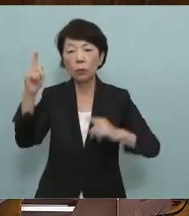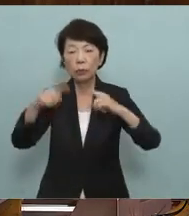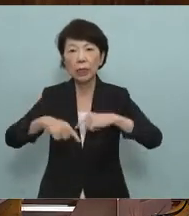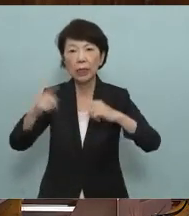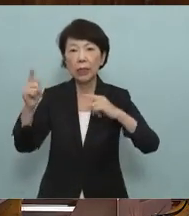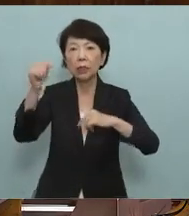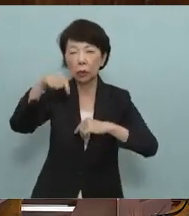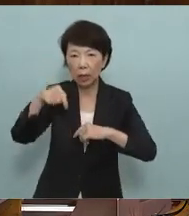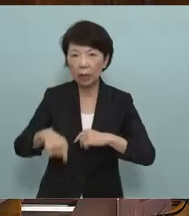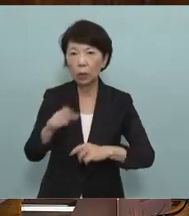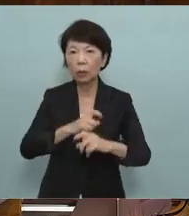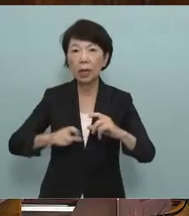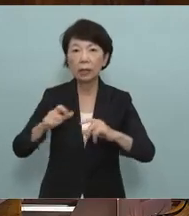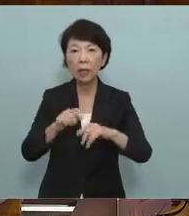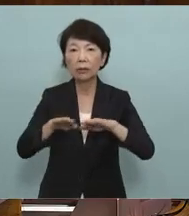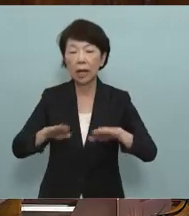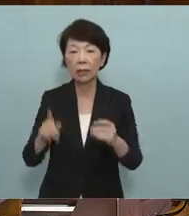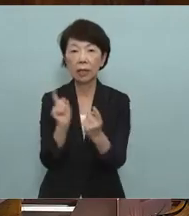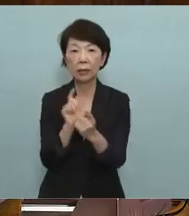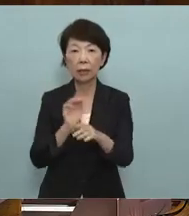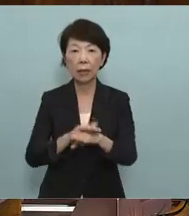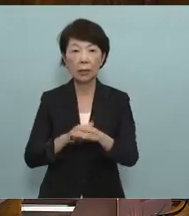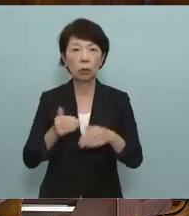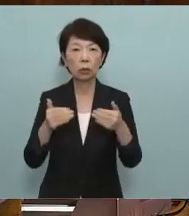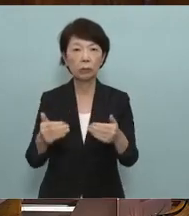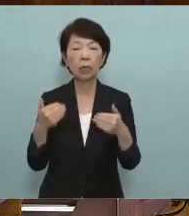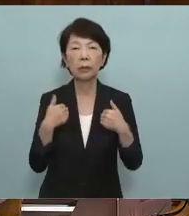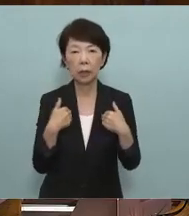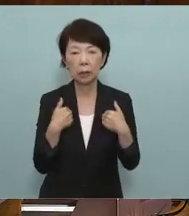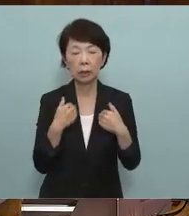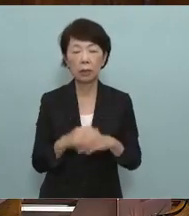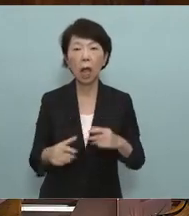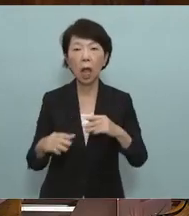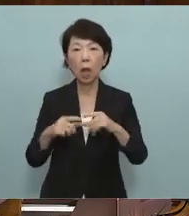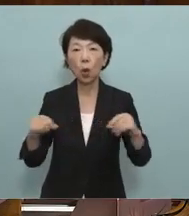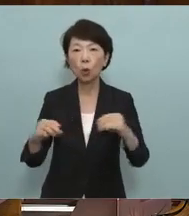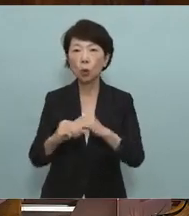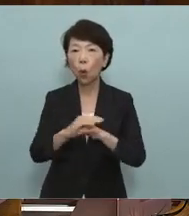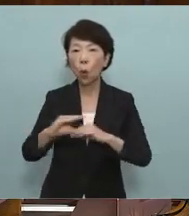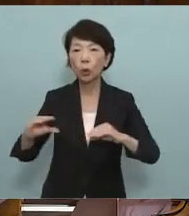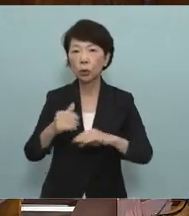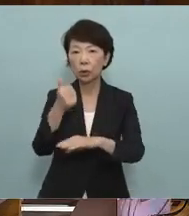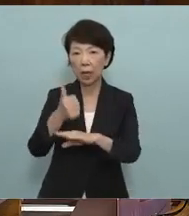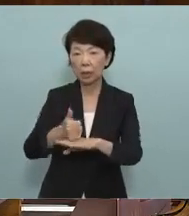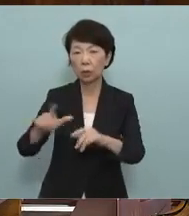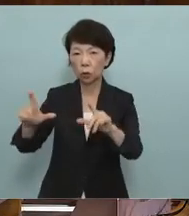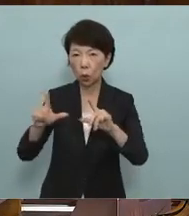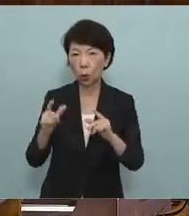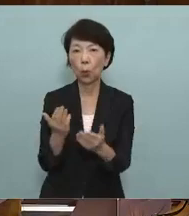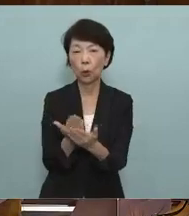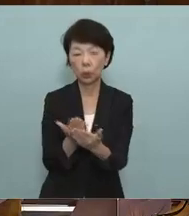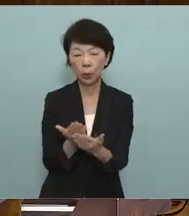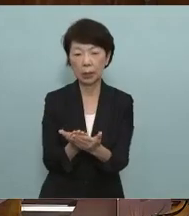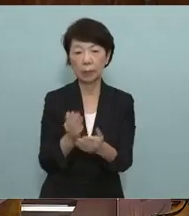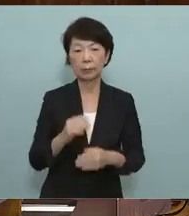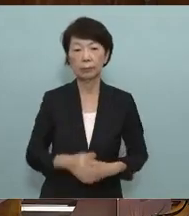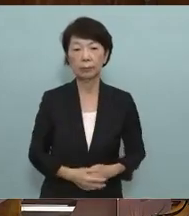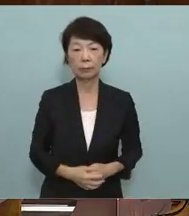のさらなる安全対策を進めるべきです。国土交通大臣の答弁を求めます。